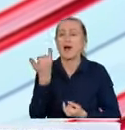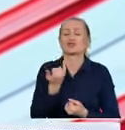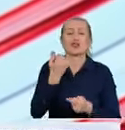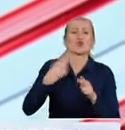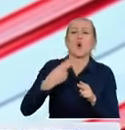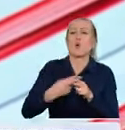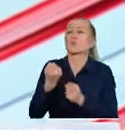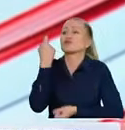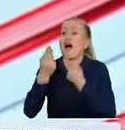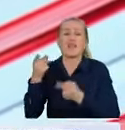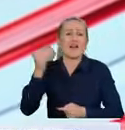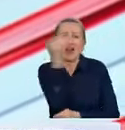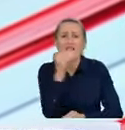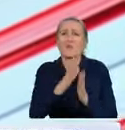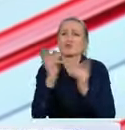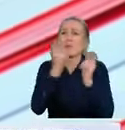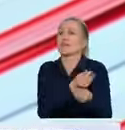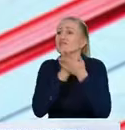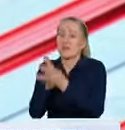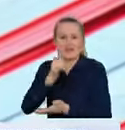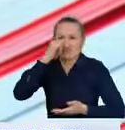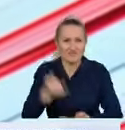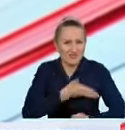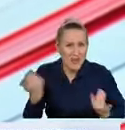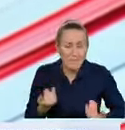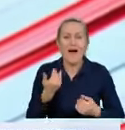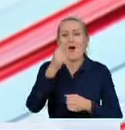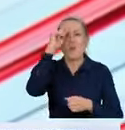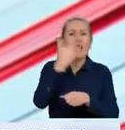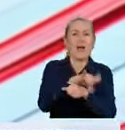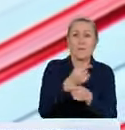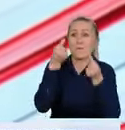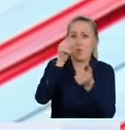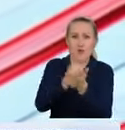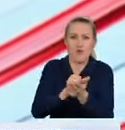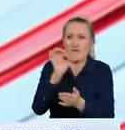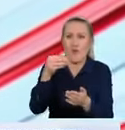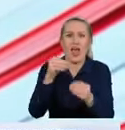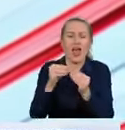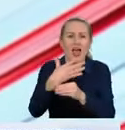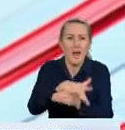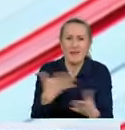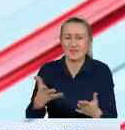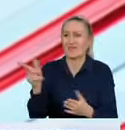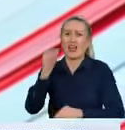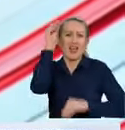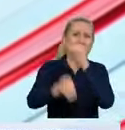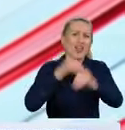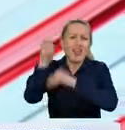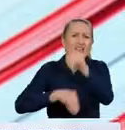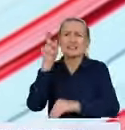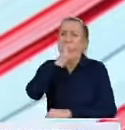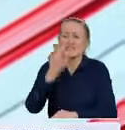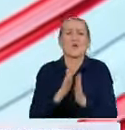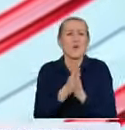nie mogą się doprosić o wsparcie państwa, emeryci płacą podatki od swojej emerytury, nie mogą się doprosić do tego, żeby mieć